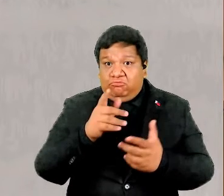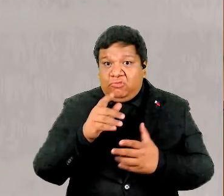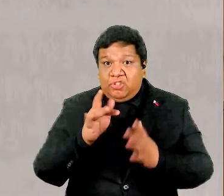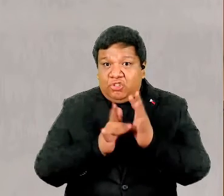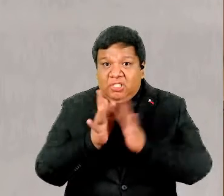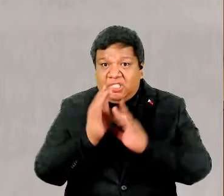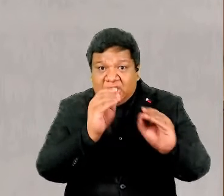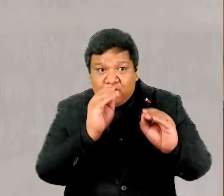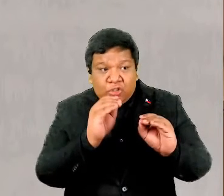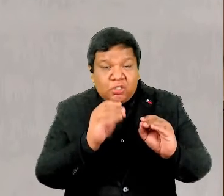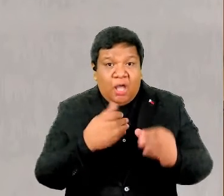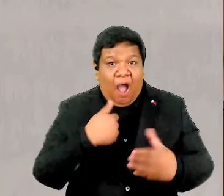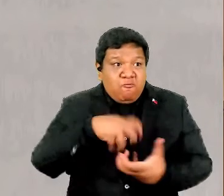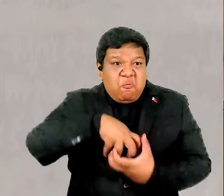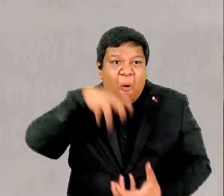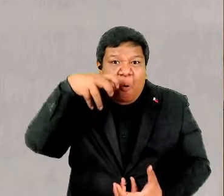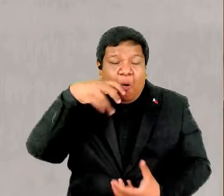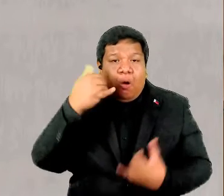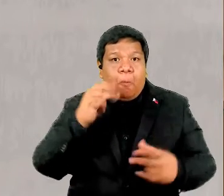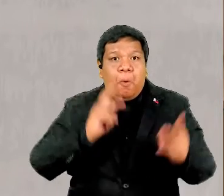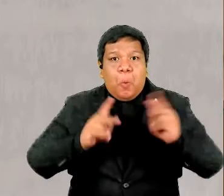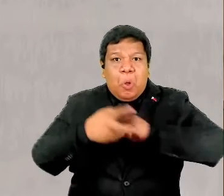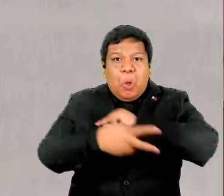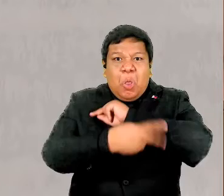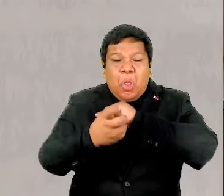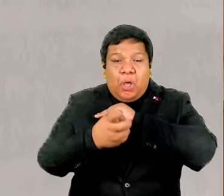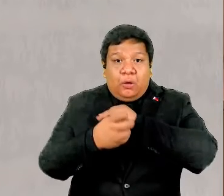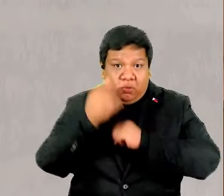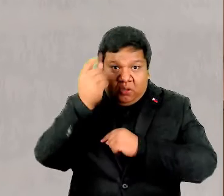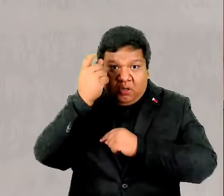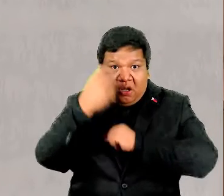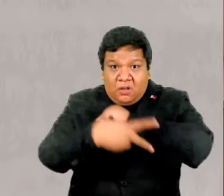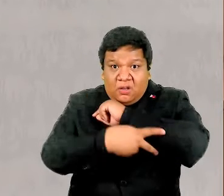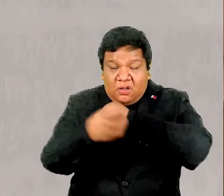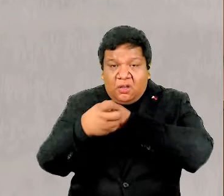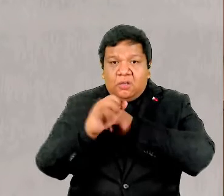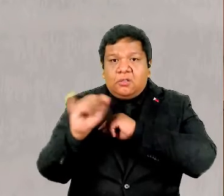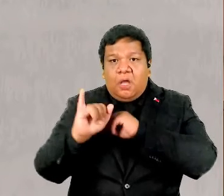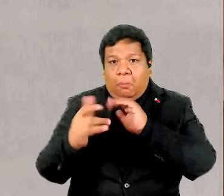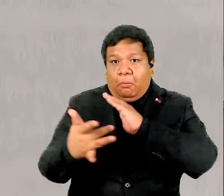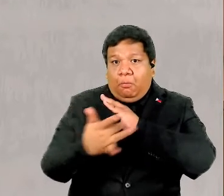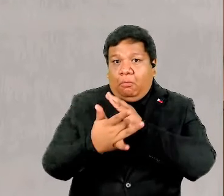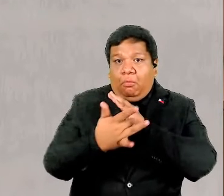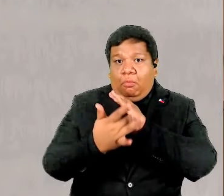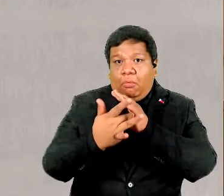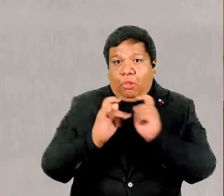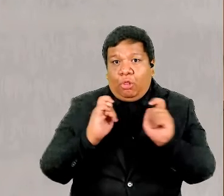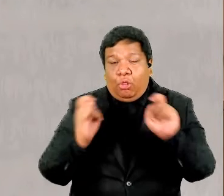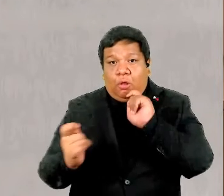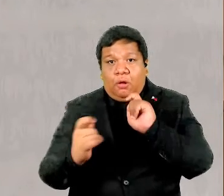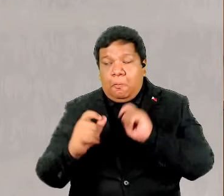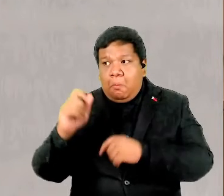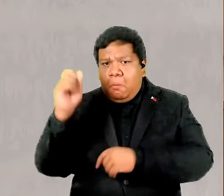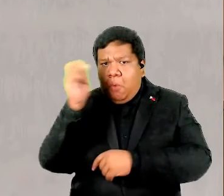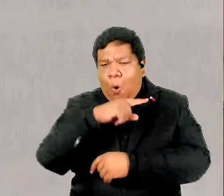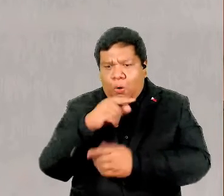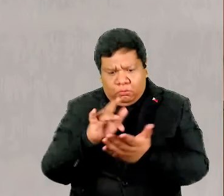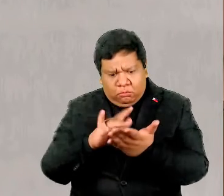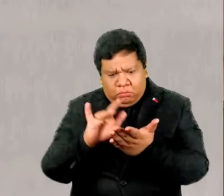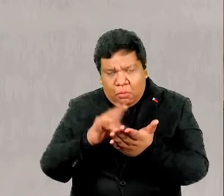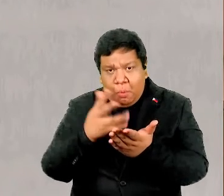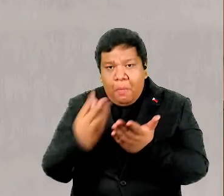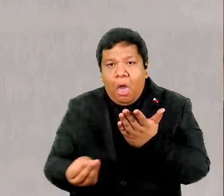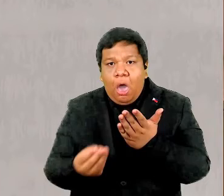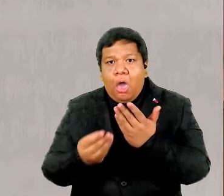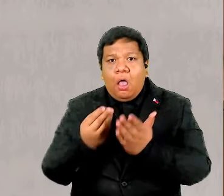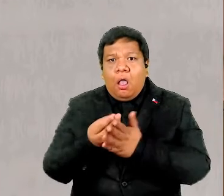can steal. Sa panahon ngayon, ang pagnanakaw ay nag-evolve din, kasabay ng technology. Minsan isang iglap lang, nawala